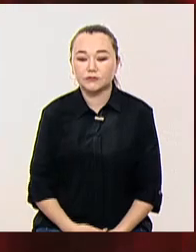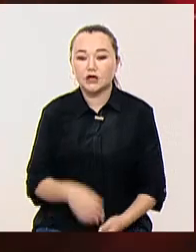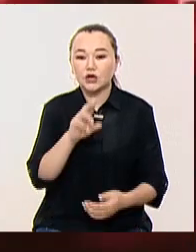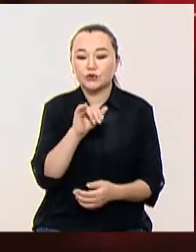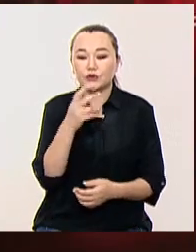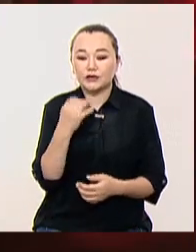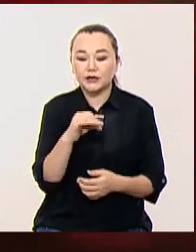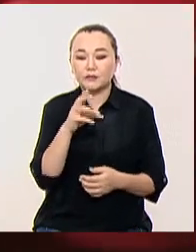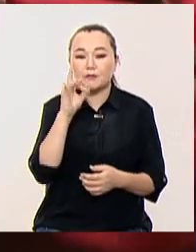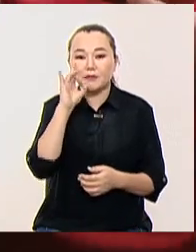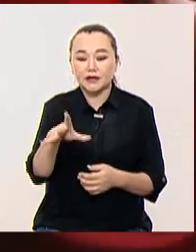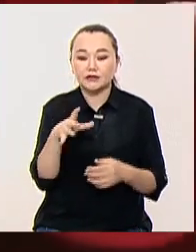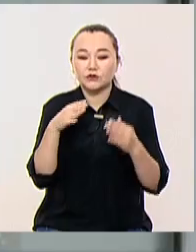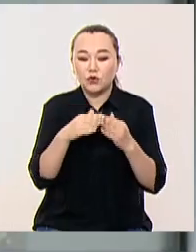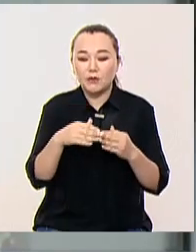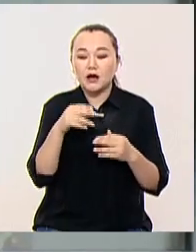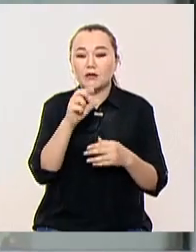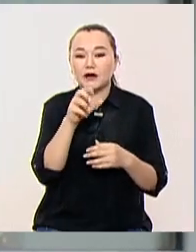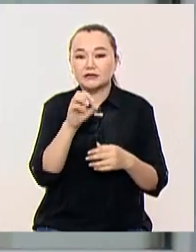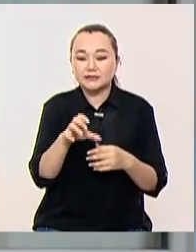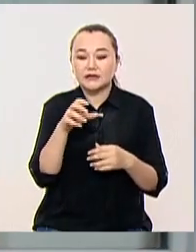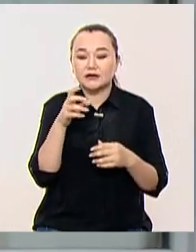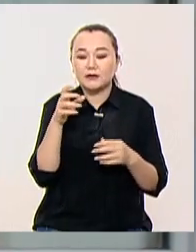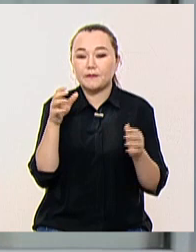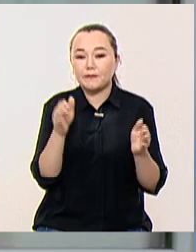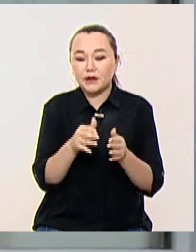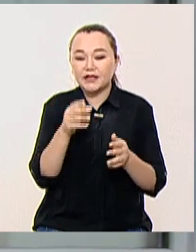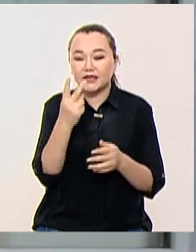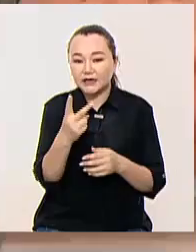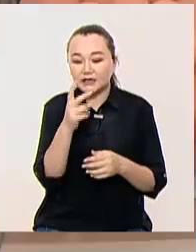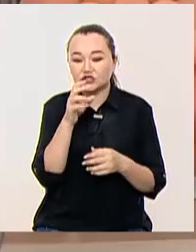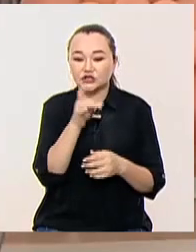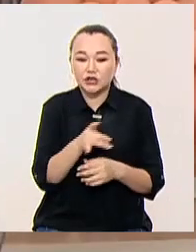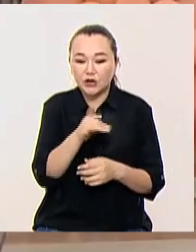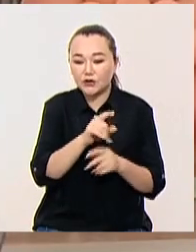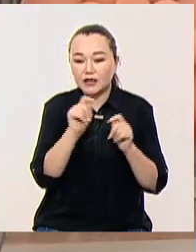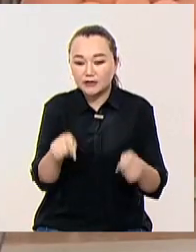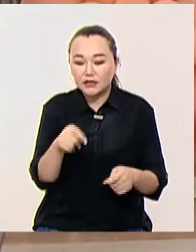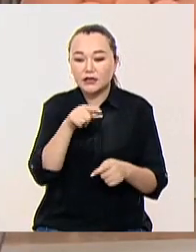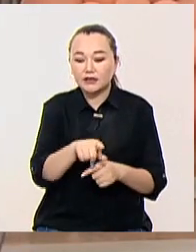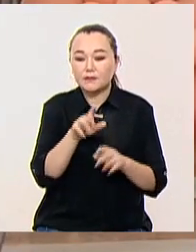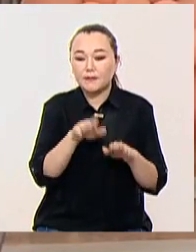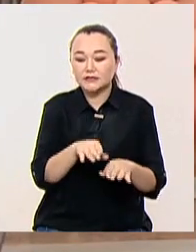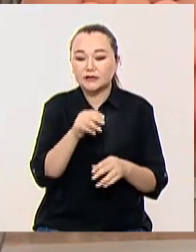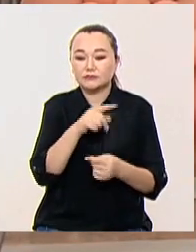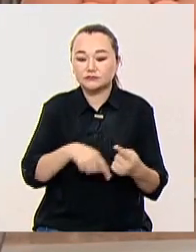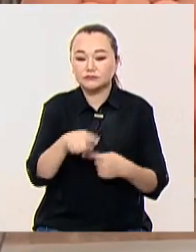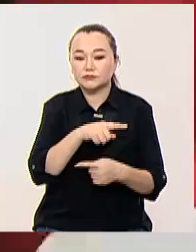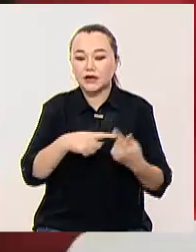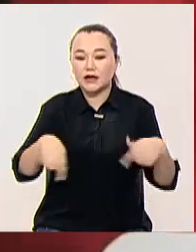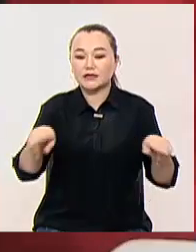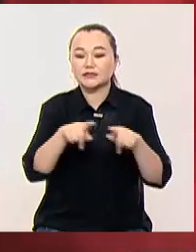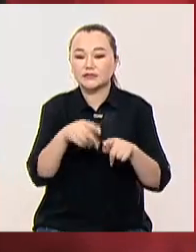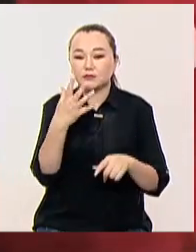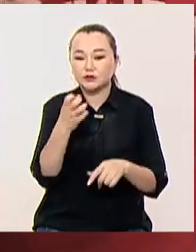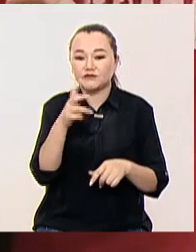Күнікей брендінің сәні қаланың батыс екі шағын ауданында ашылды. Жаңадан салынған тұрғын үй кешендерінің бірінде орналасқан кәсіп нысанының аумағы